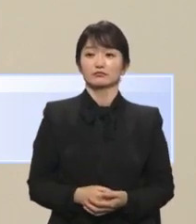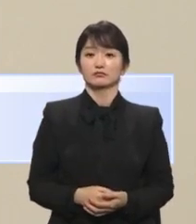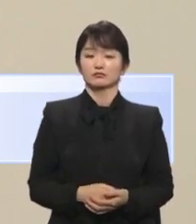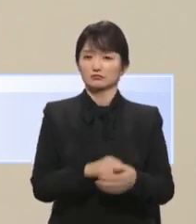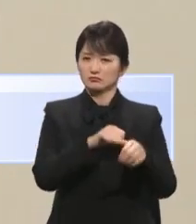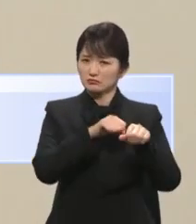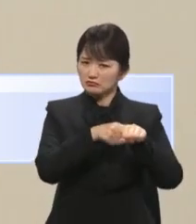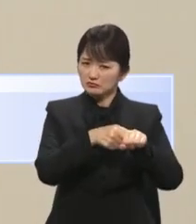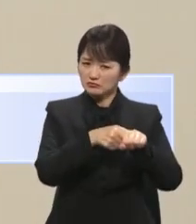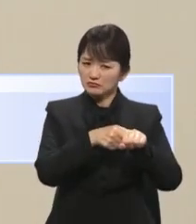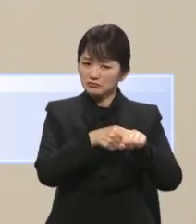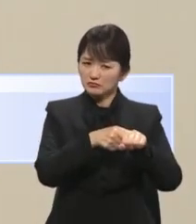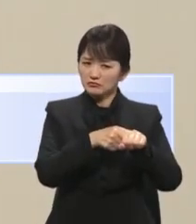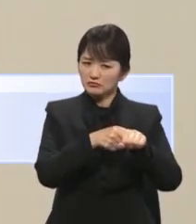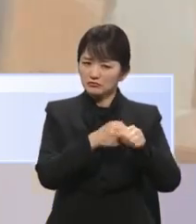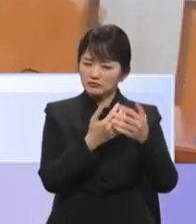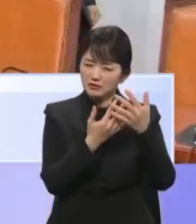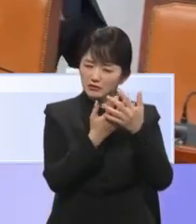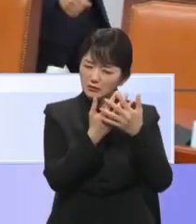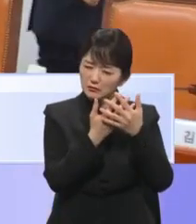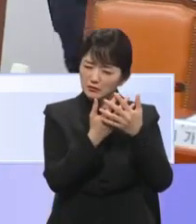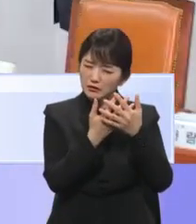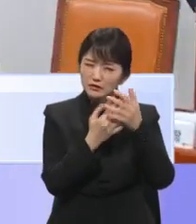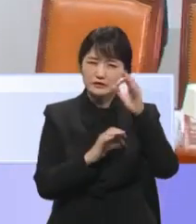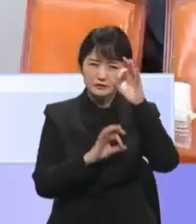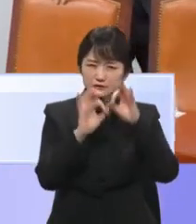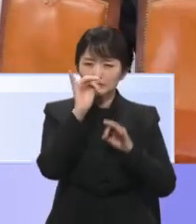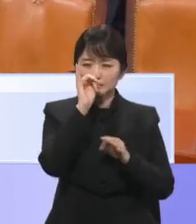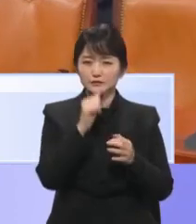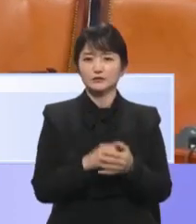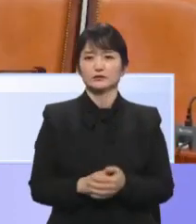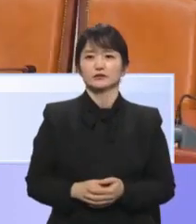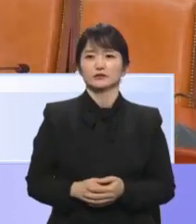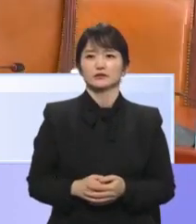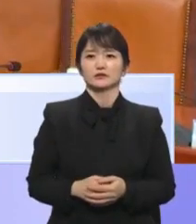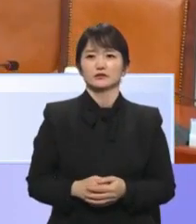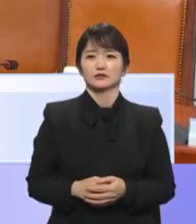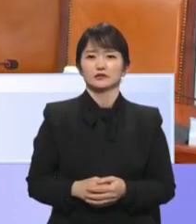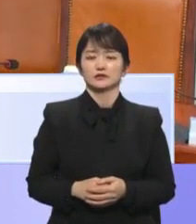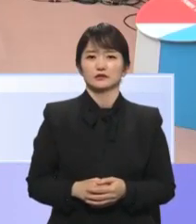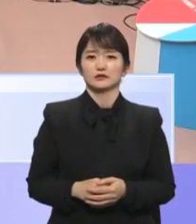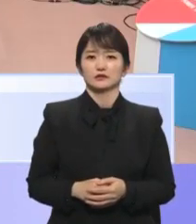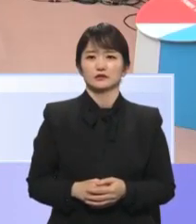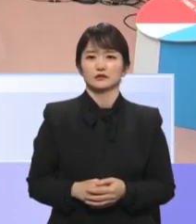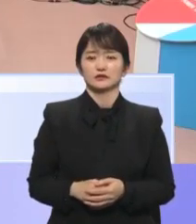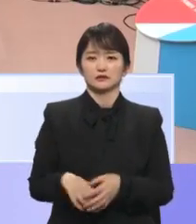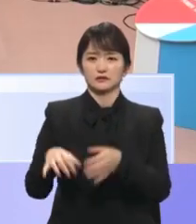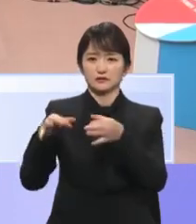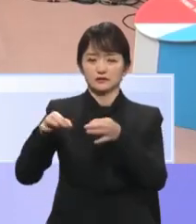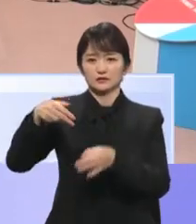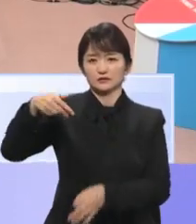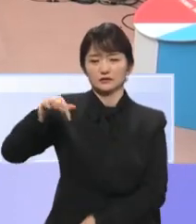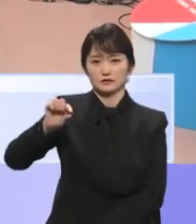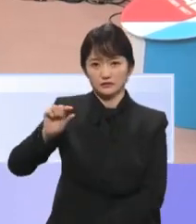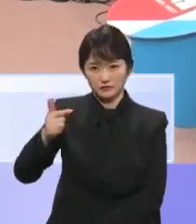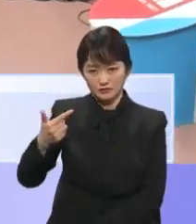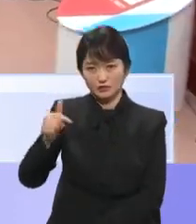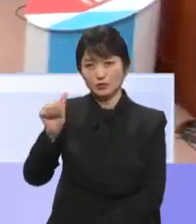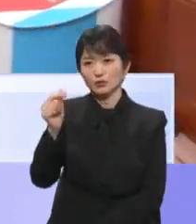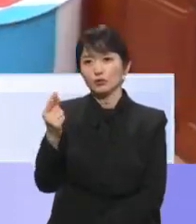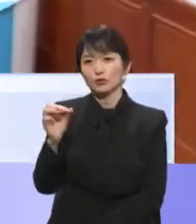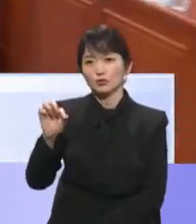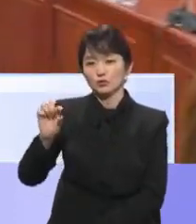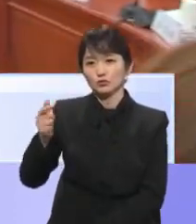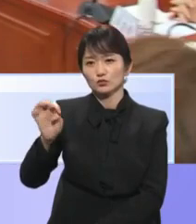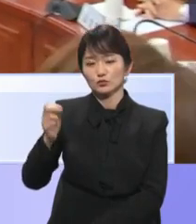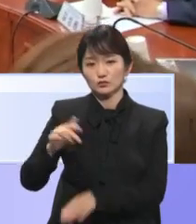이것을 지금 뭉뚱그려 보다 보니까 좀 오류가 있는데 사실 뭐 김재원 최고 의원이나 홍준표 시장의 경우는 변론으로 하고요 결국